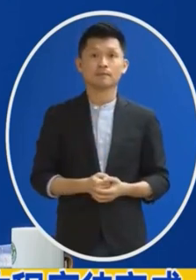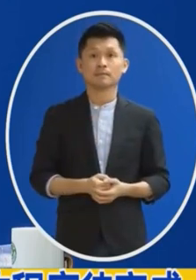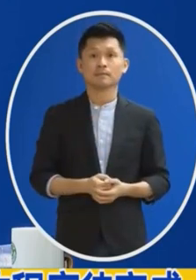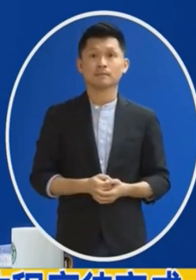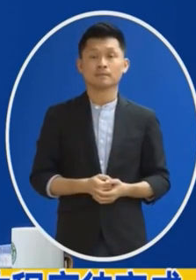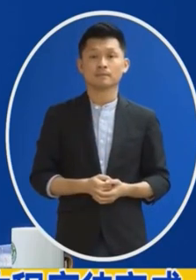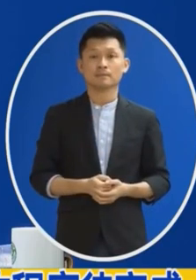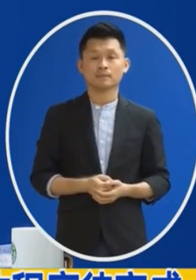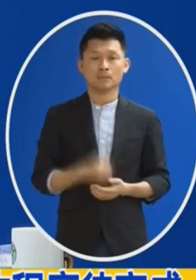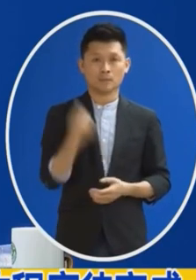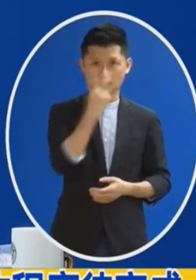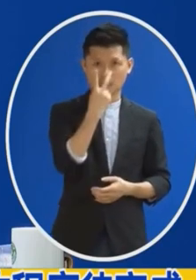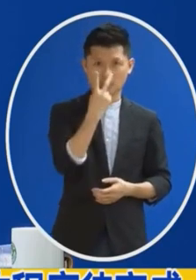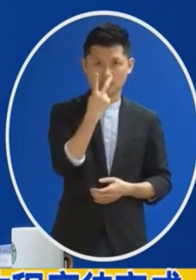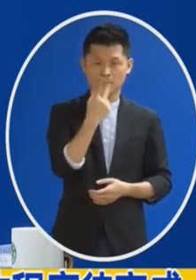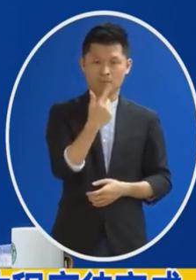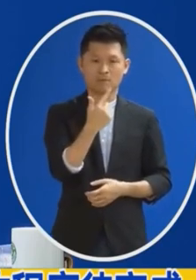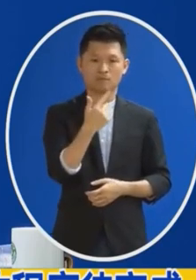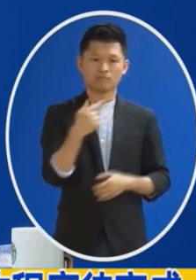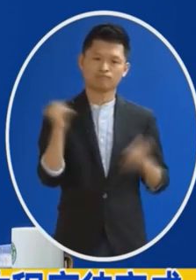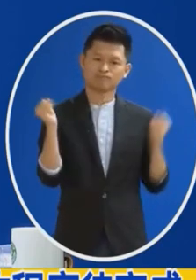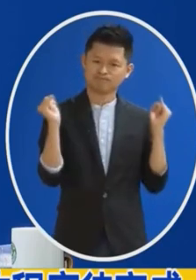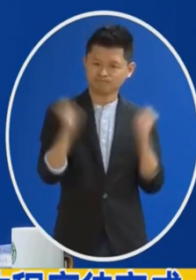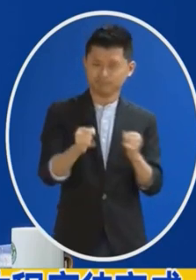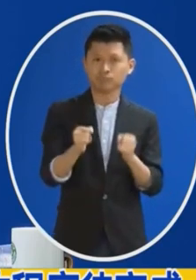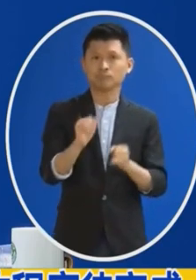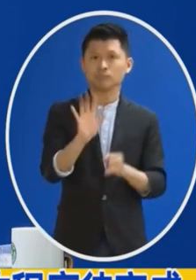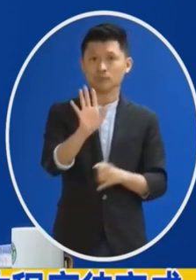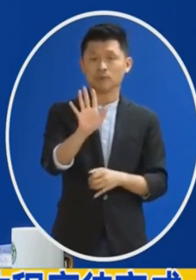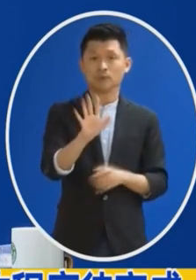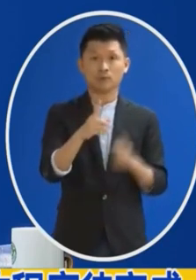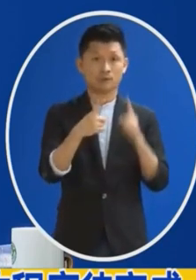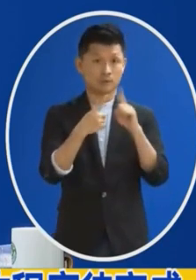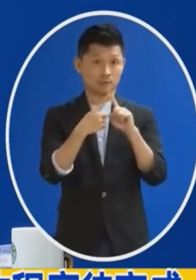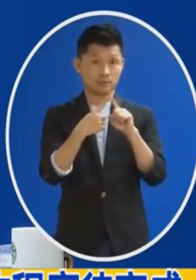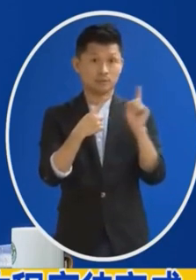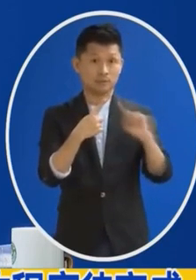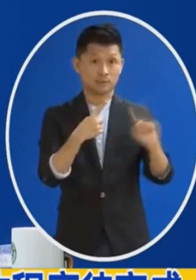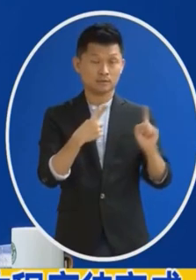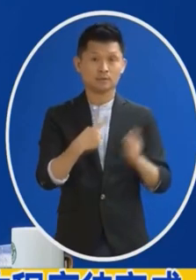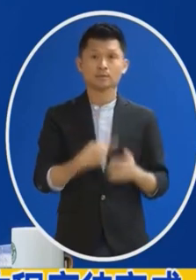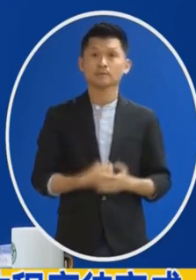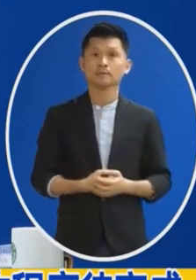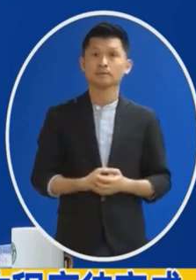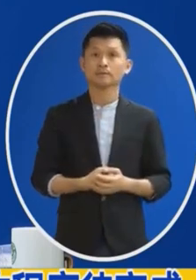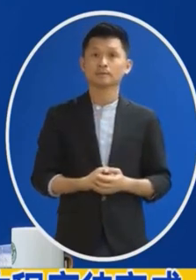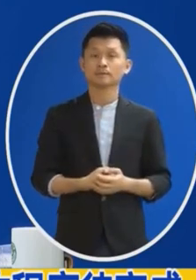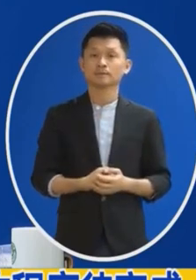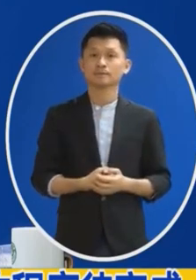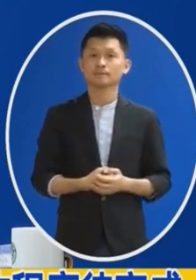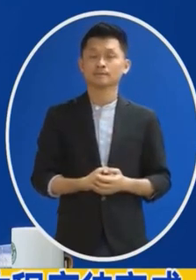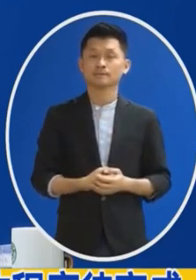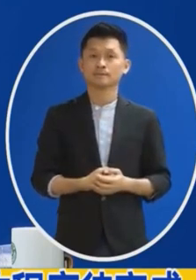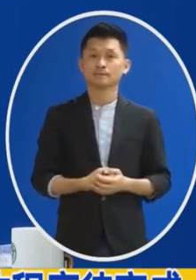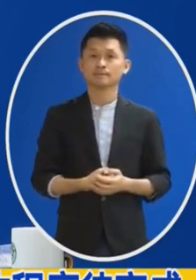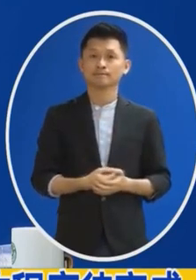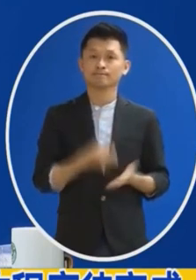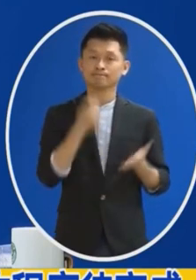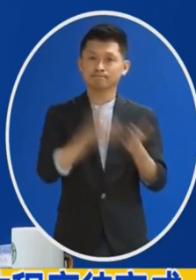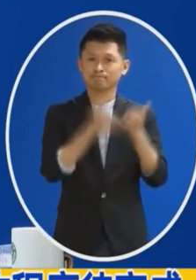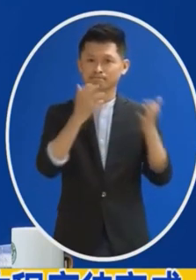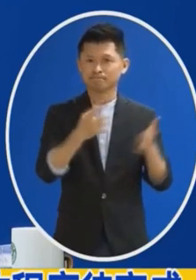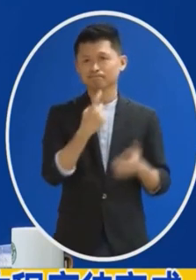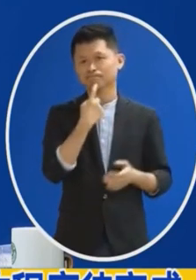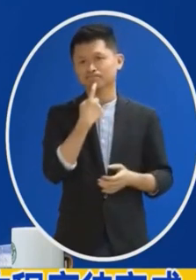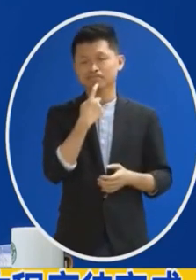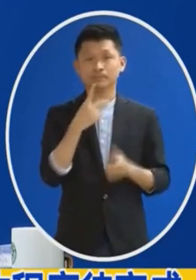有发生了2件疫苗接种后不良事件，其中1件是属于疑似严重的不